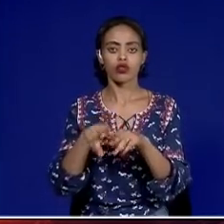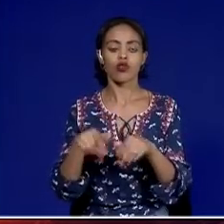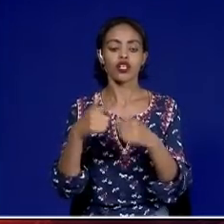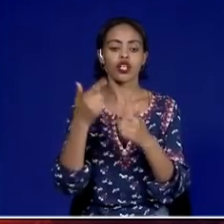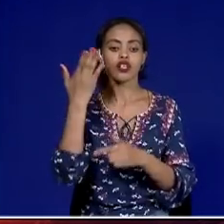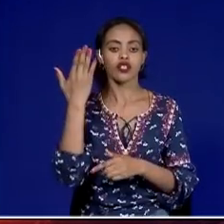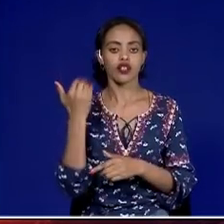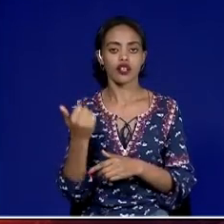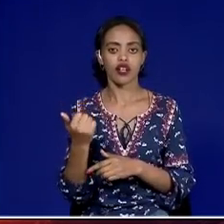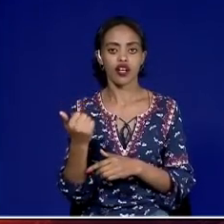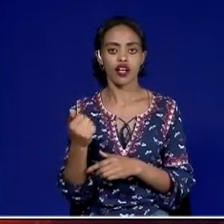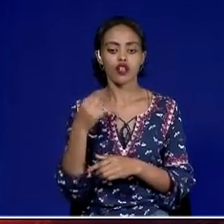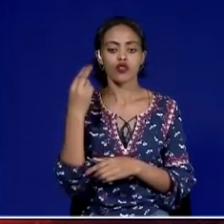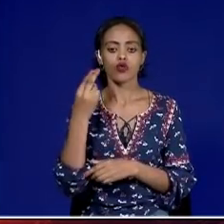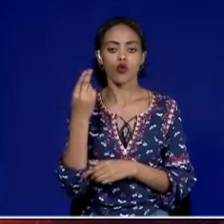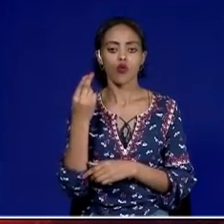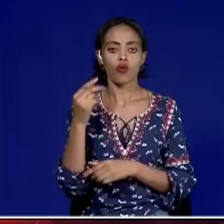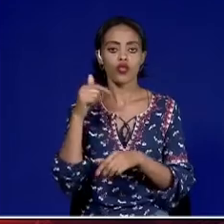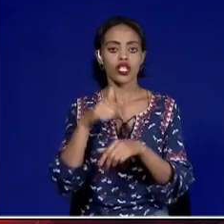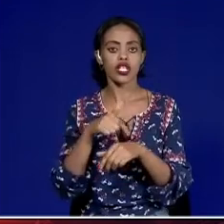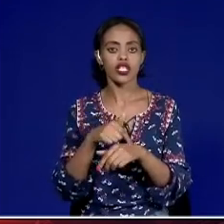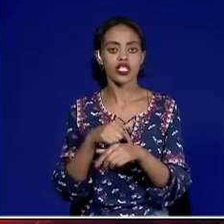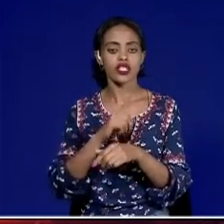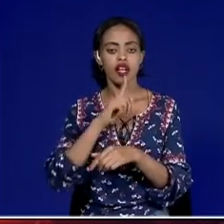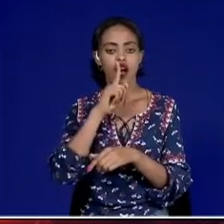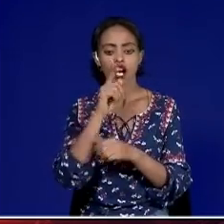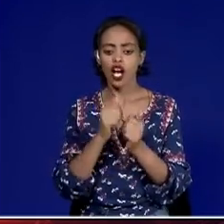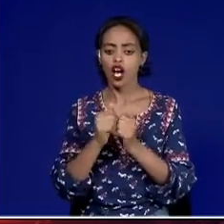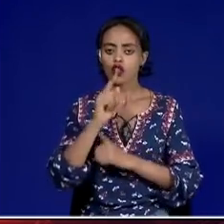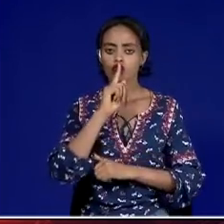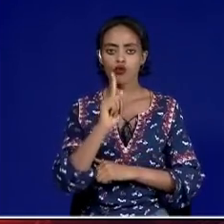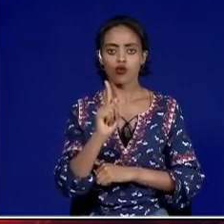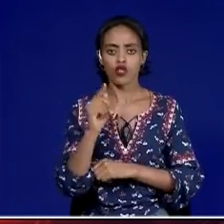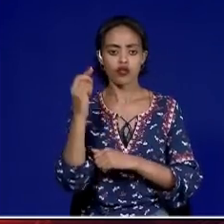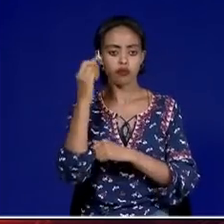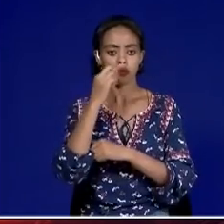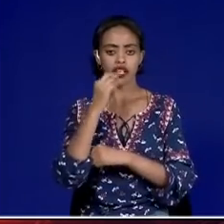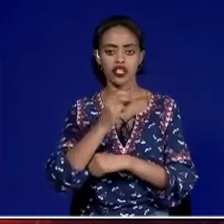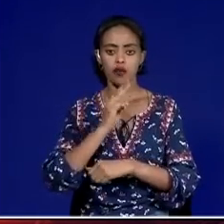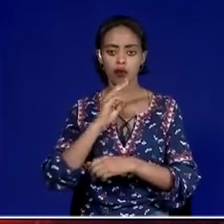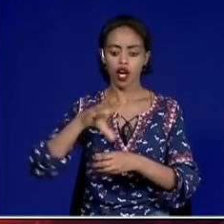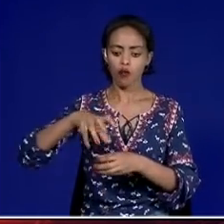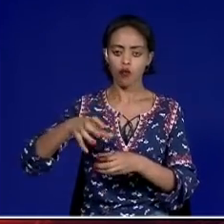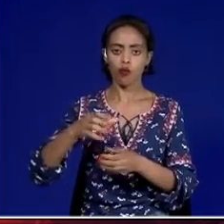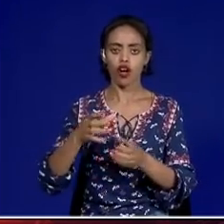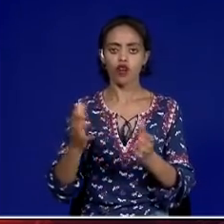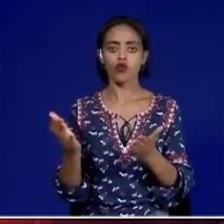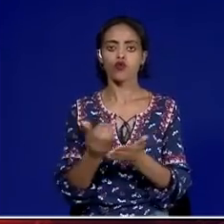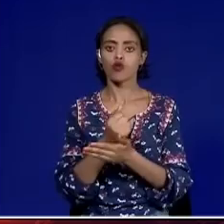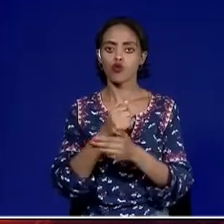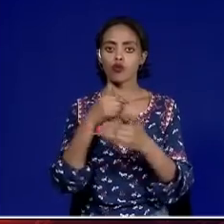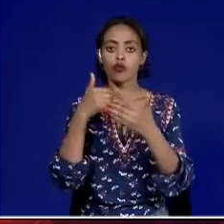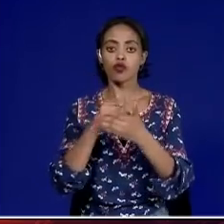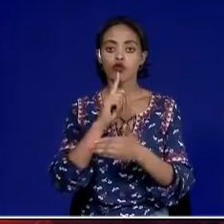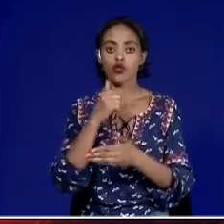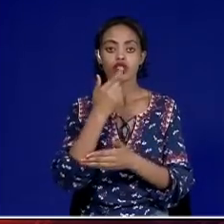تزاقنا تنتقوم اللوغزيس حق حال فريو بقاتري مايكابون بان نقاد حلو وقت السباس حريو